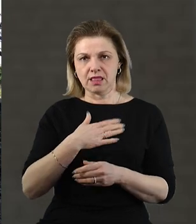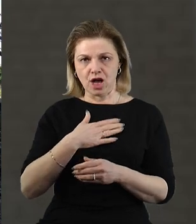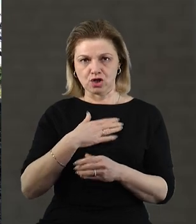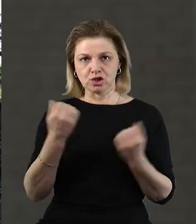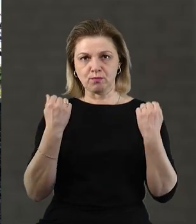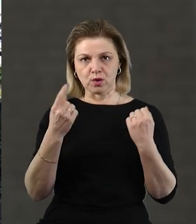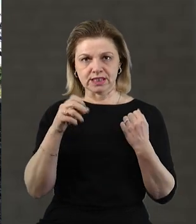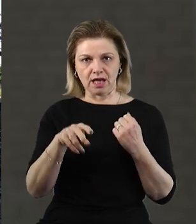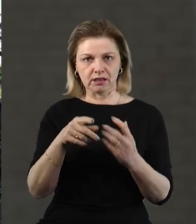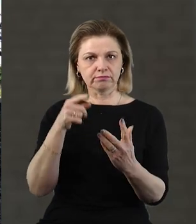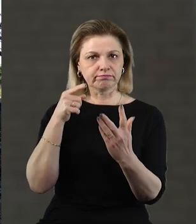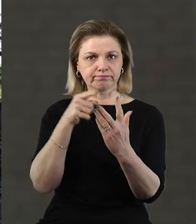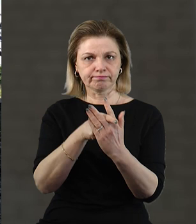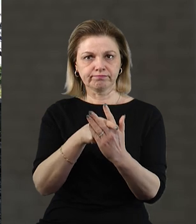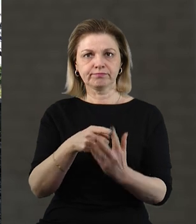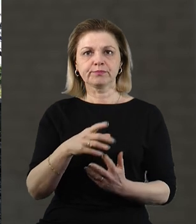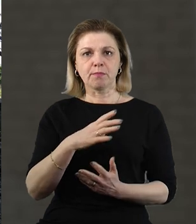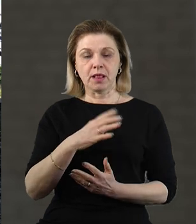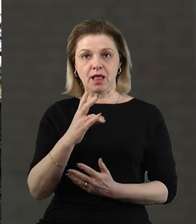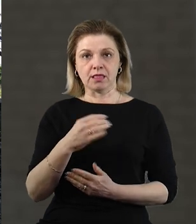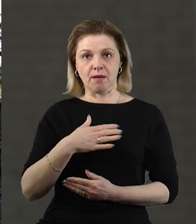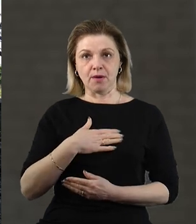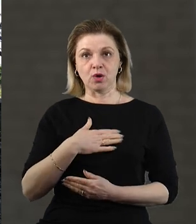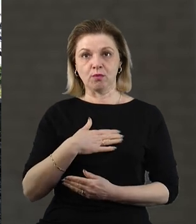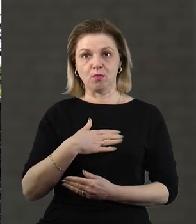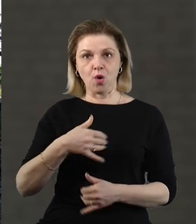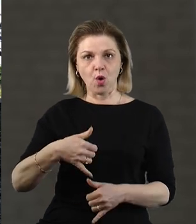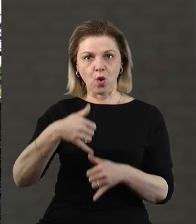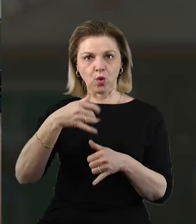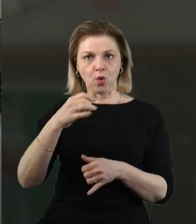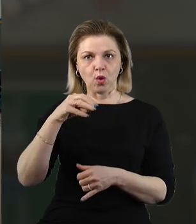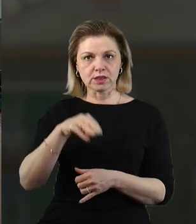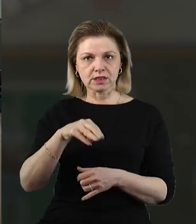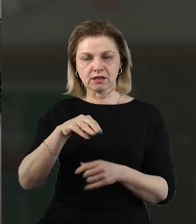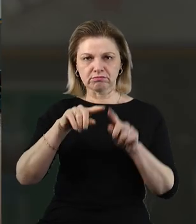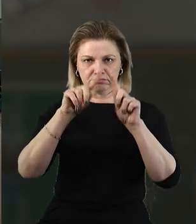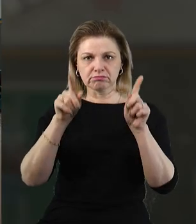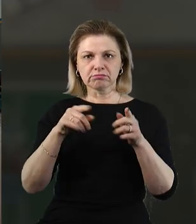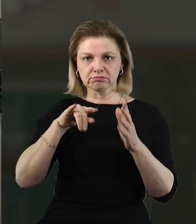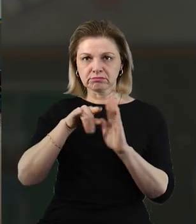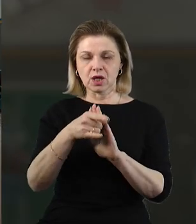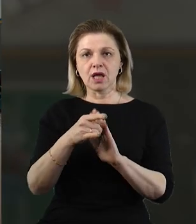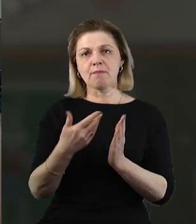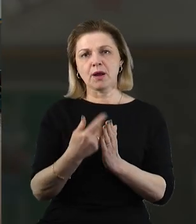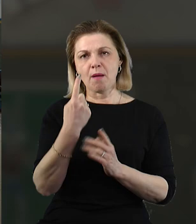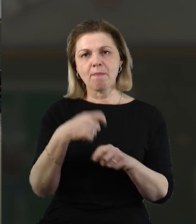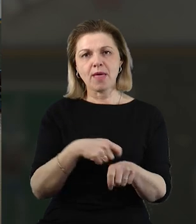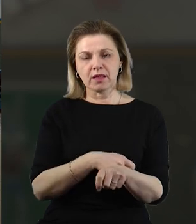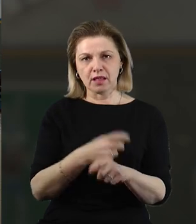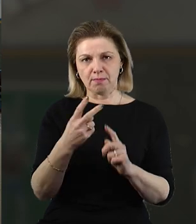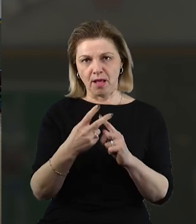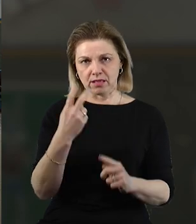спортзала дра была на моём наверное в мой рост и Там наверно метра полтора-д